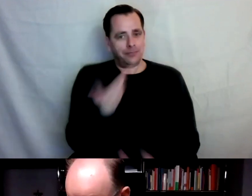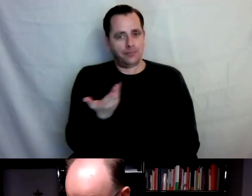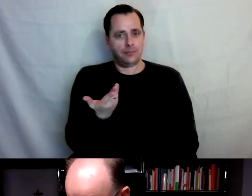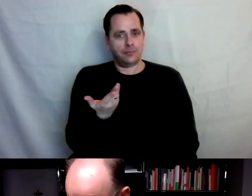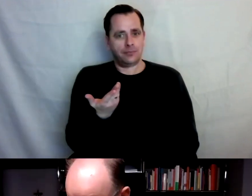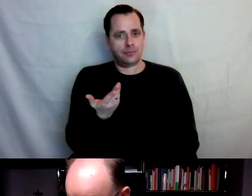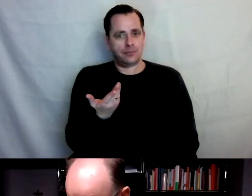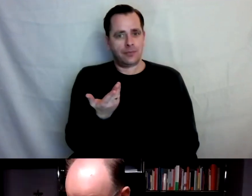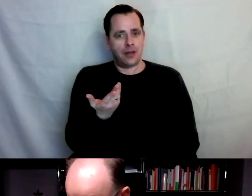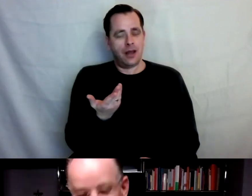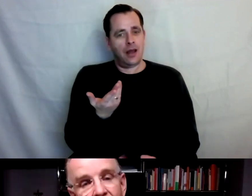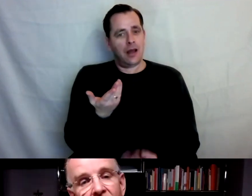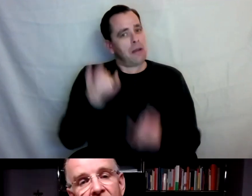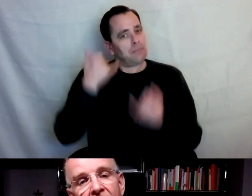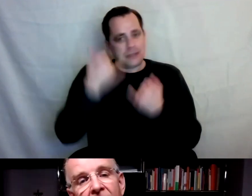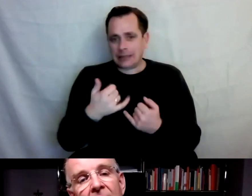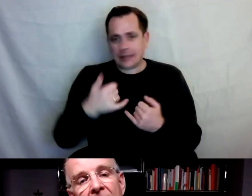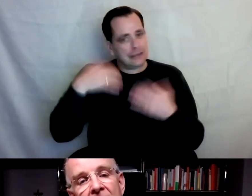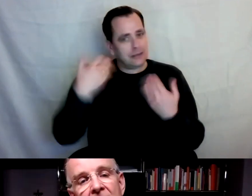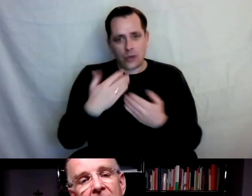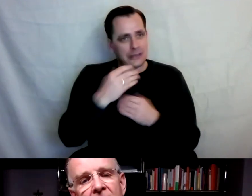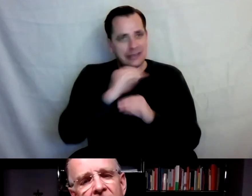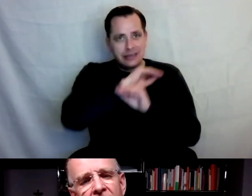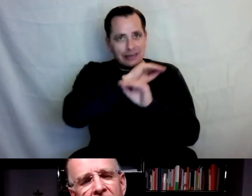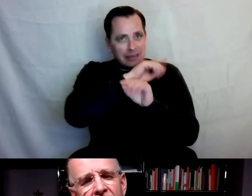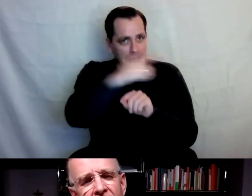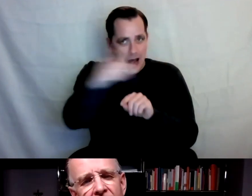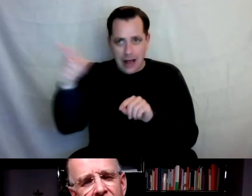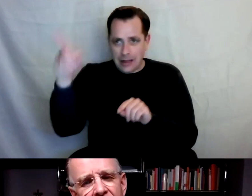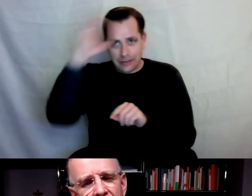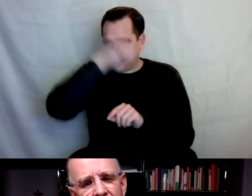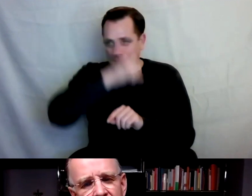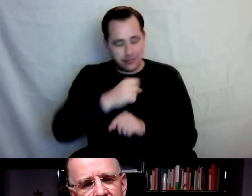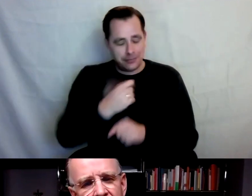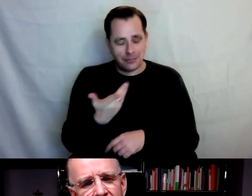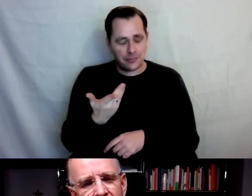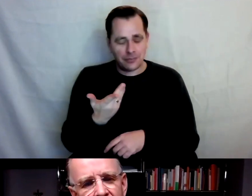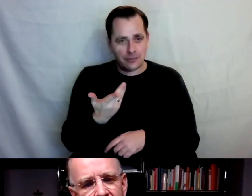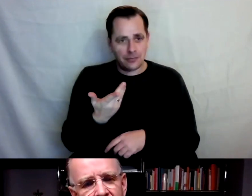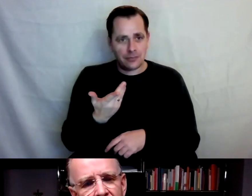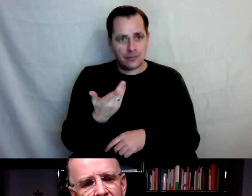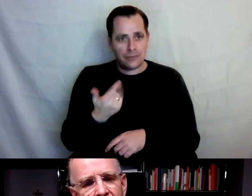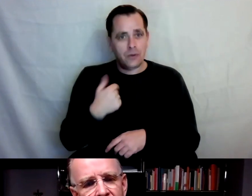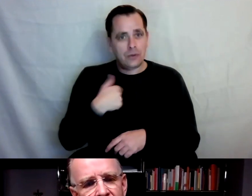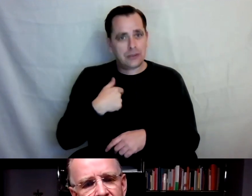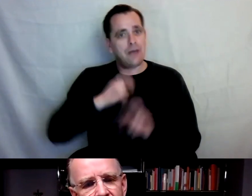habe ich den Eindruck, ist noch nicht angekommen. Und mir wäre es sehr wichtig, und das ist fast das Einzige, was ich versuche, seit Wochen zu, oder auch wirklich